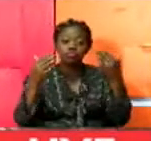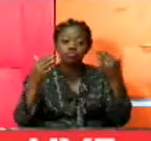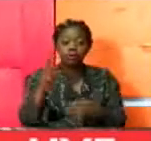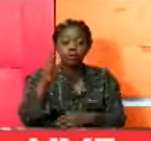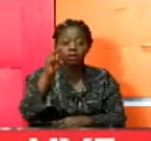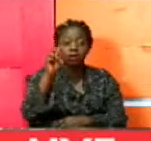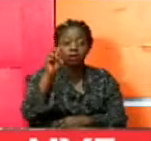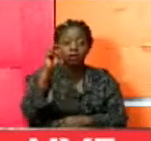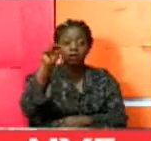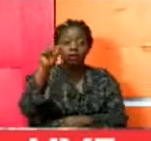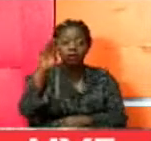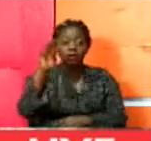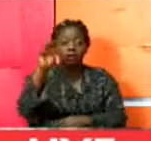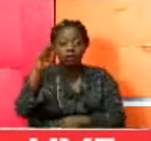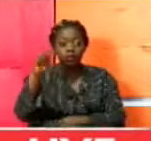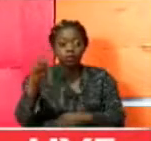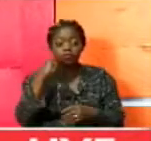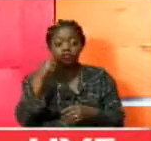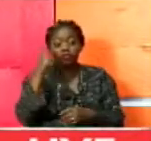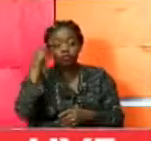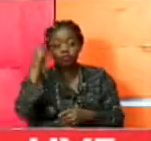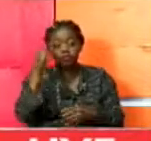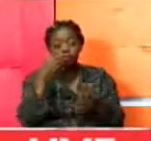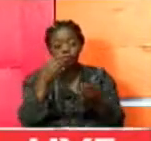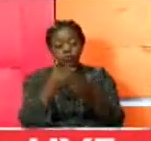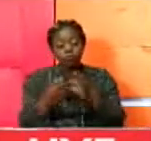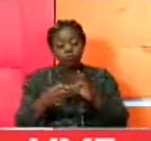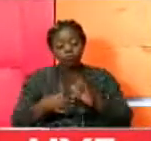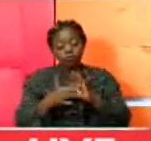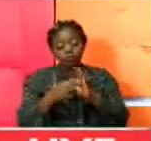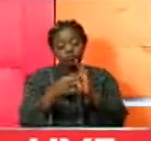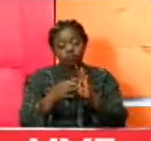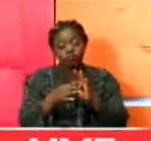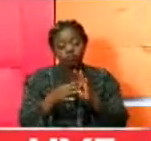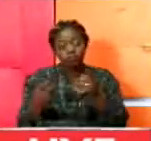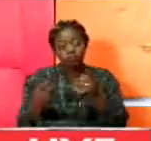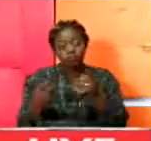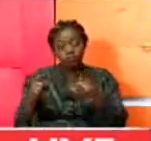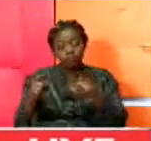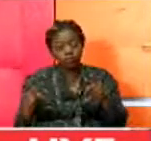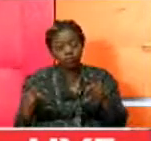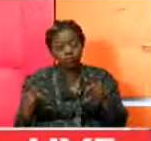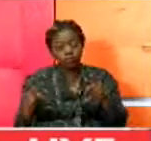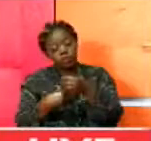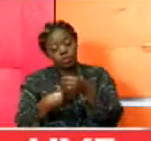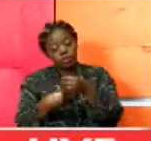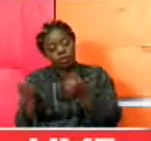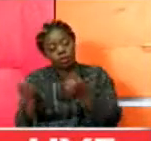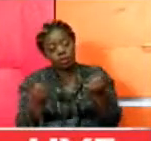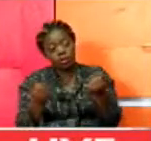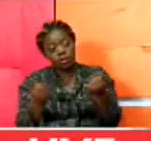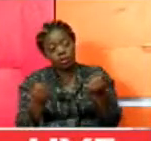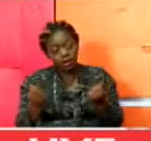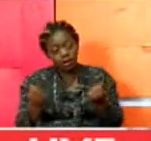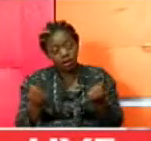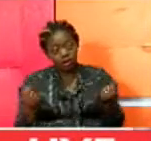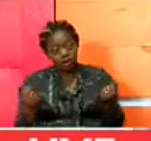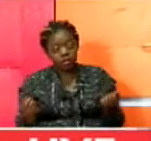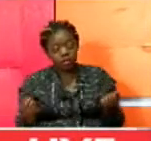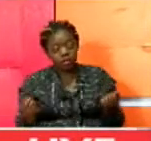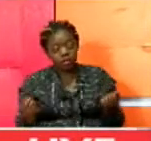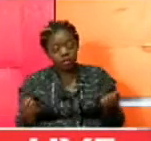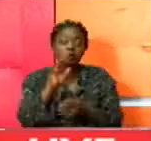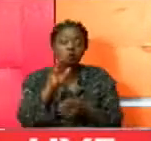Kayemba olw'enkolagana gye balina kati nitandikanga okutunda motoka nga ntirike